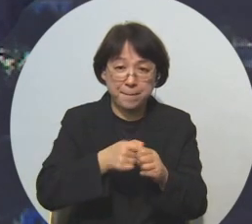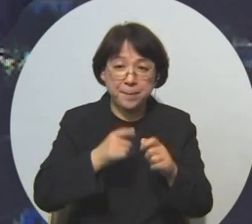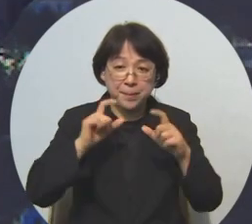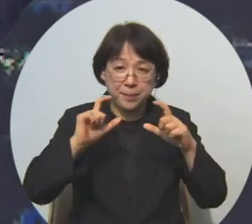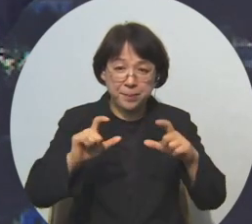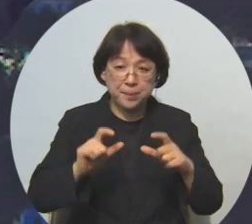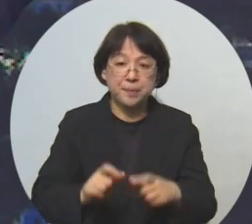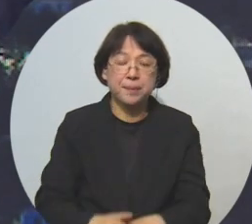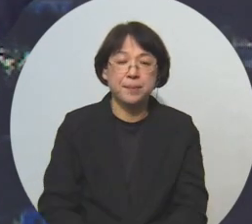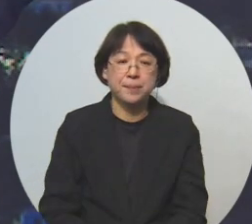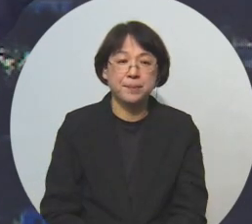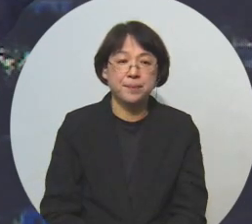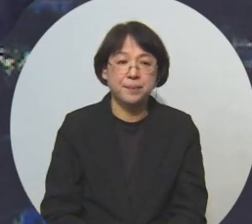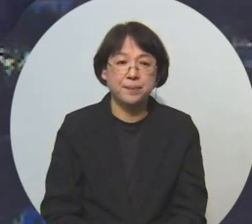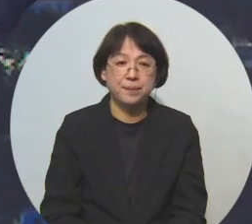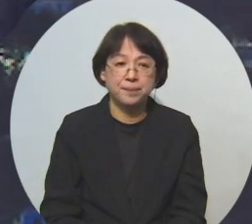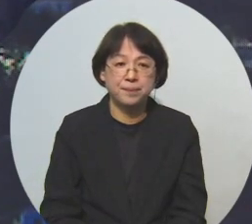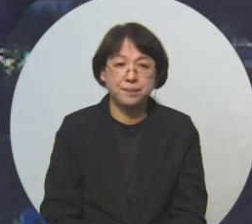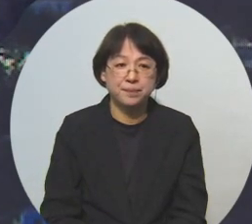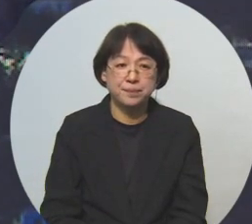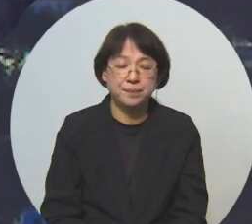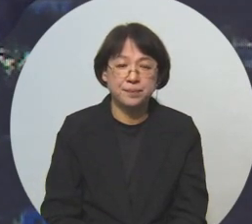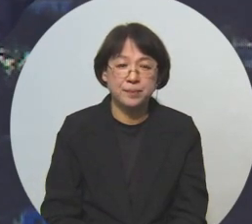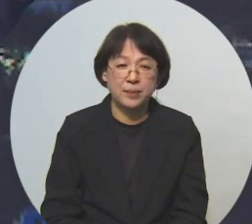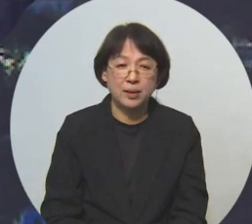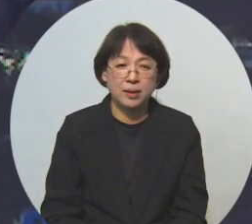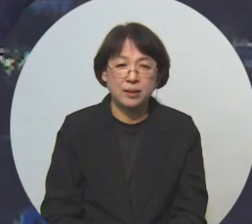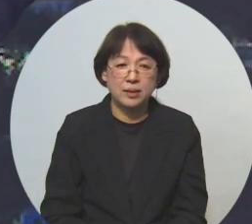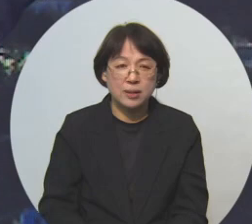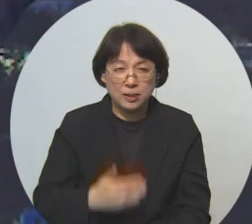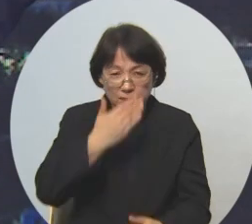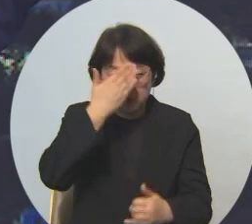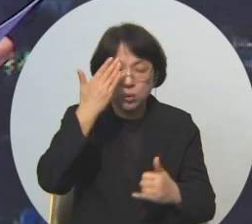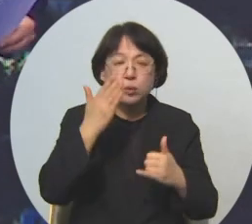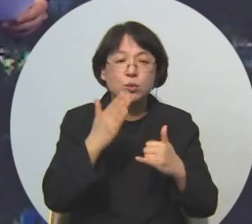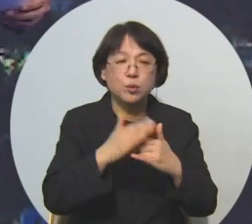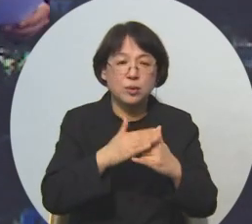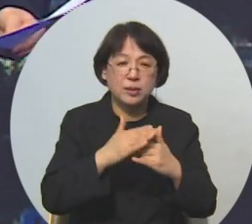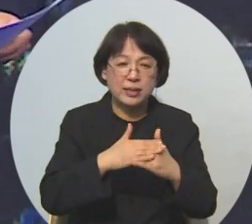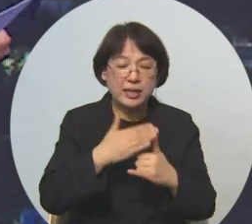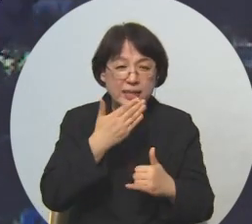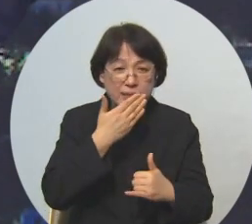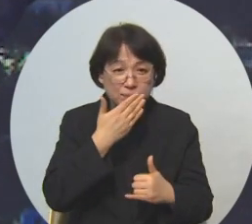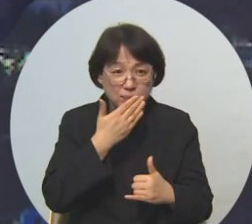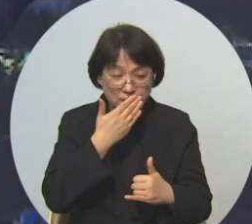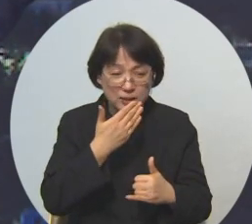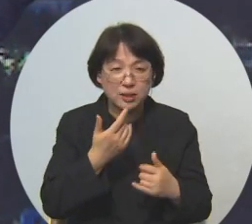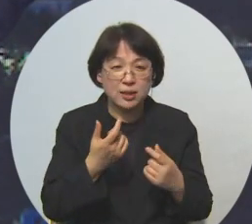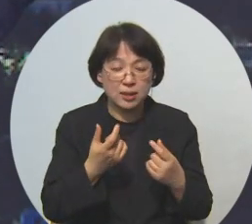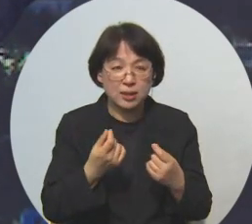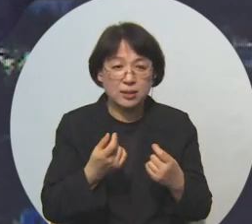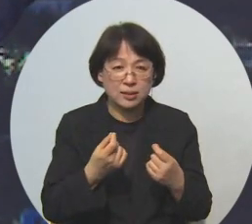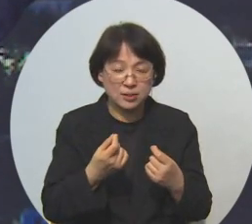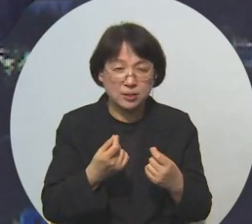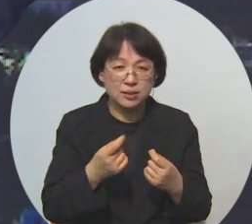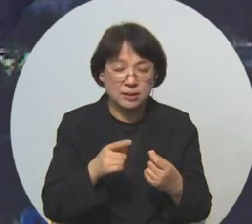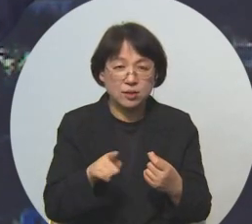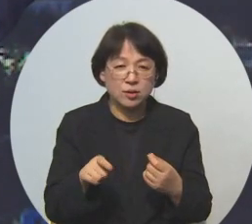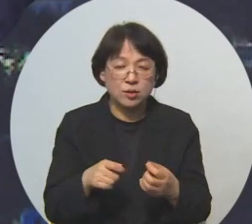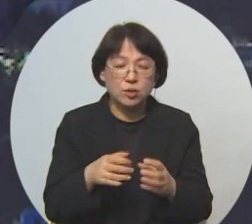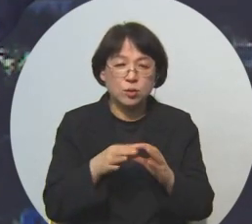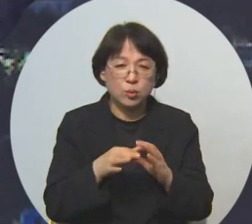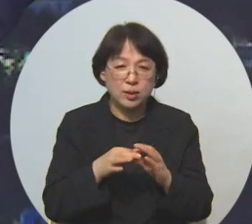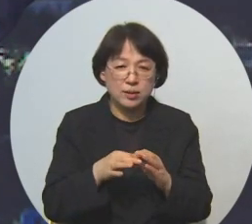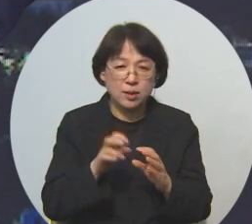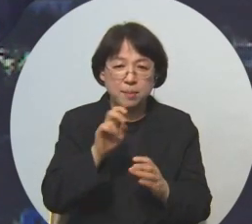됩니다 전문가들도 인지발달이 미성숙한 청소년들이 음식 같은 긍정적인 매개체를 통해서 마약이라는